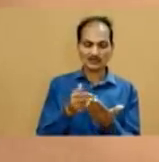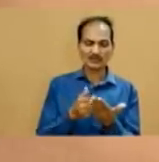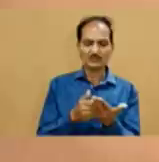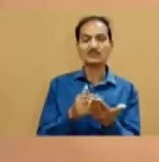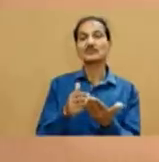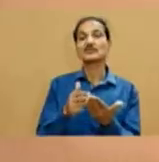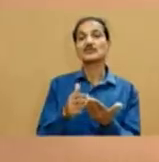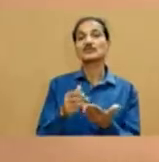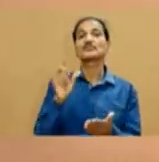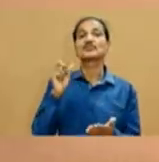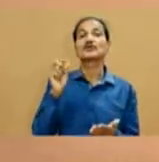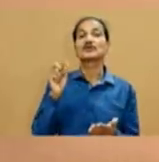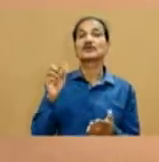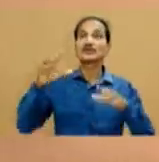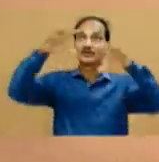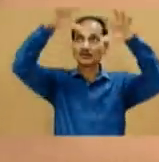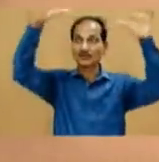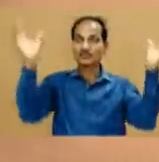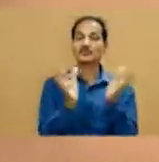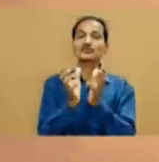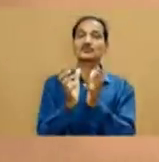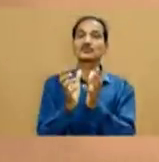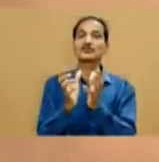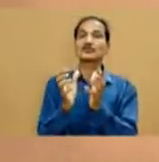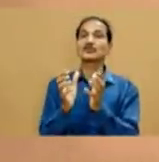आग विश्व